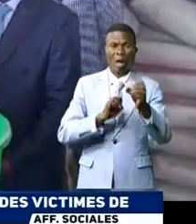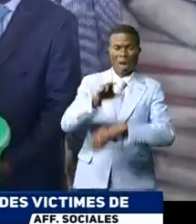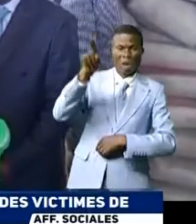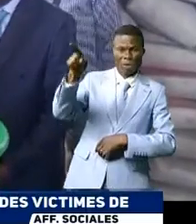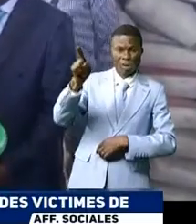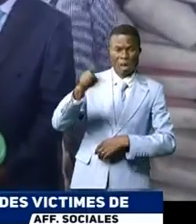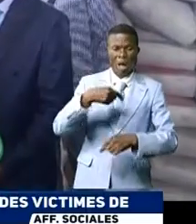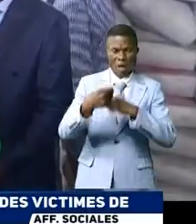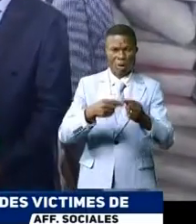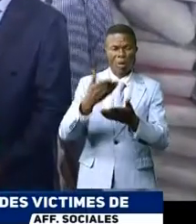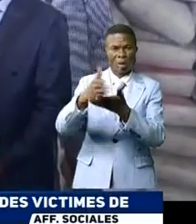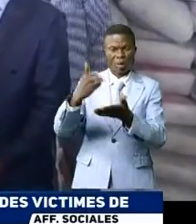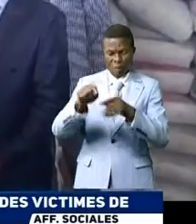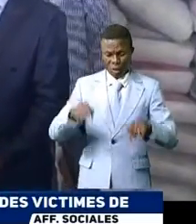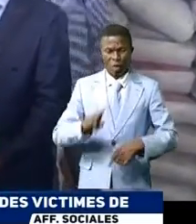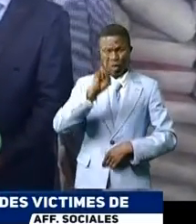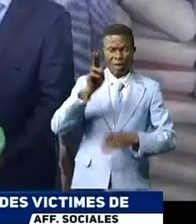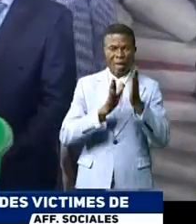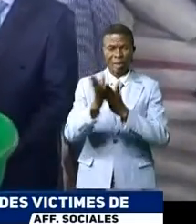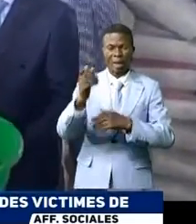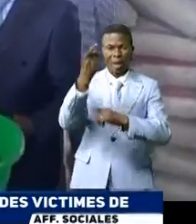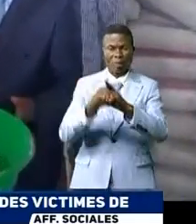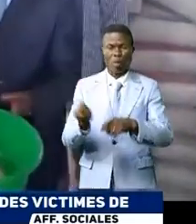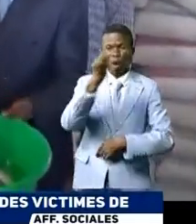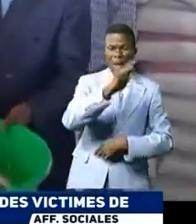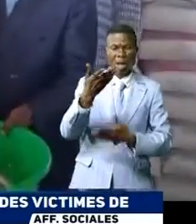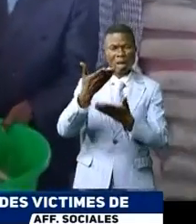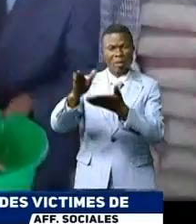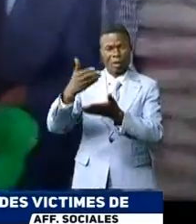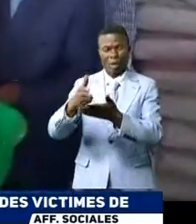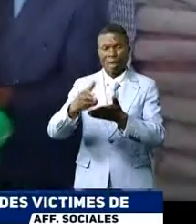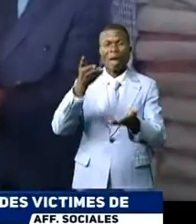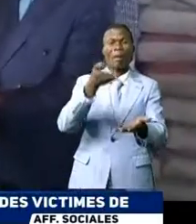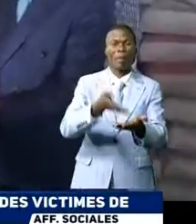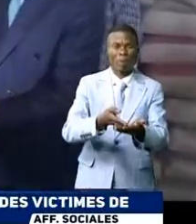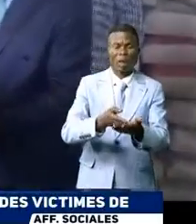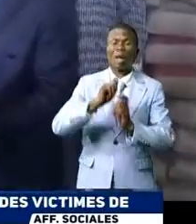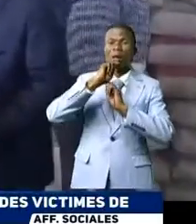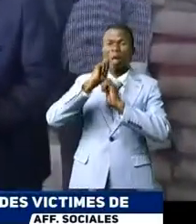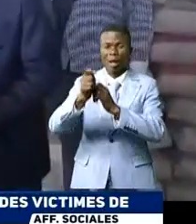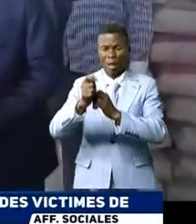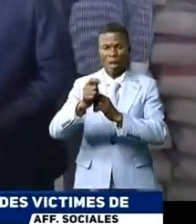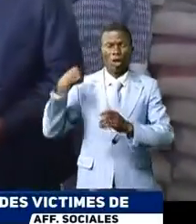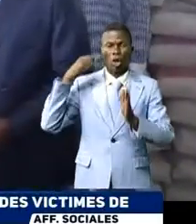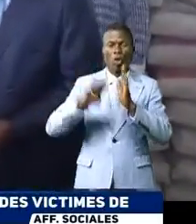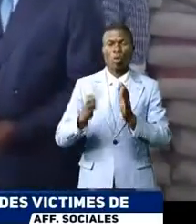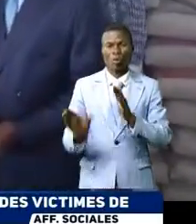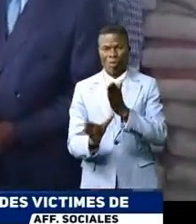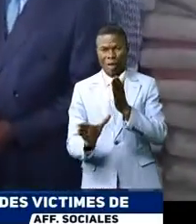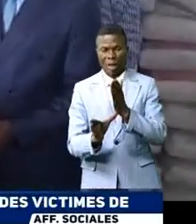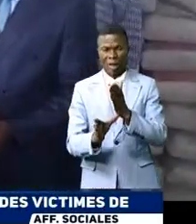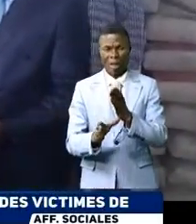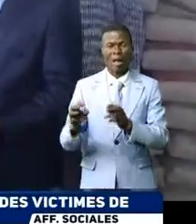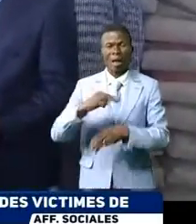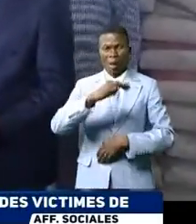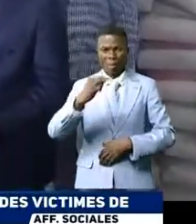a procédé ce vendredi 15 avril 2022 à la remise symbolique de ses dons au gouverneur intérimaire du Maniema,